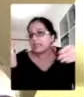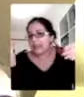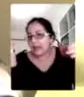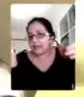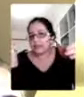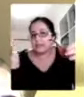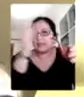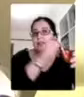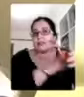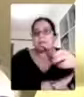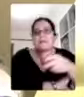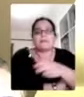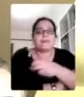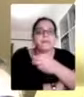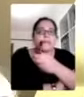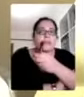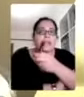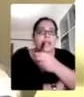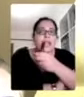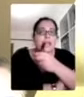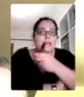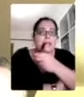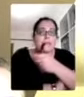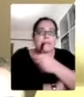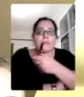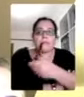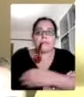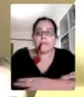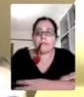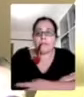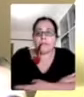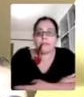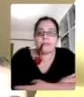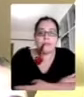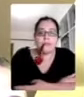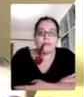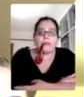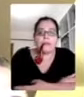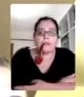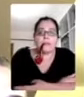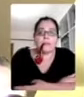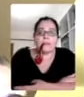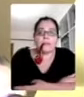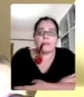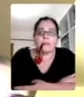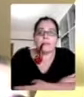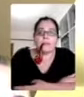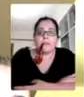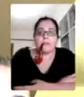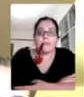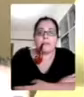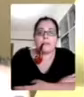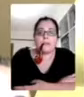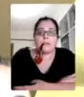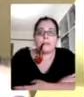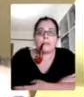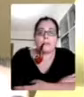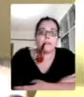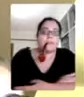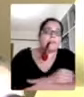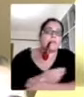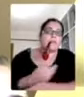yapmasın mesela gibi. Yani Atıl abi Ali hocam içmeyi en sevdiğim pipon hangisi diye